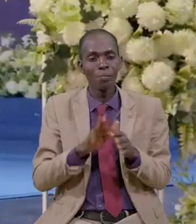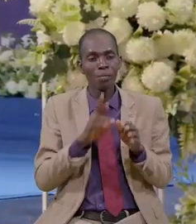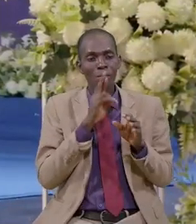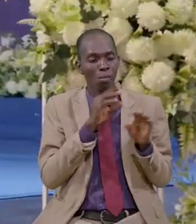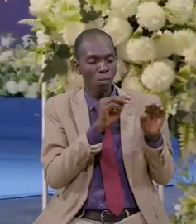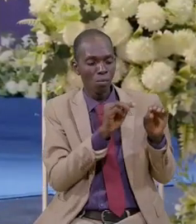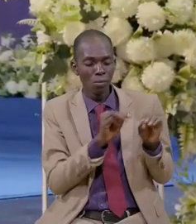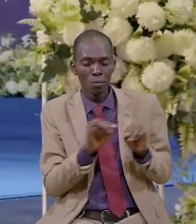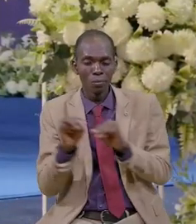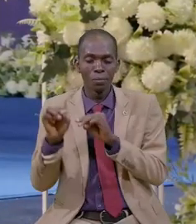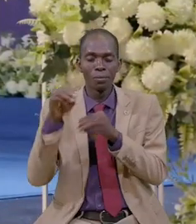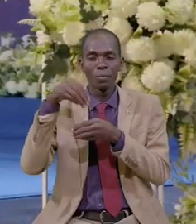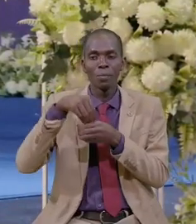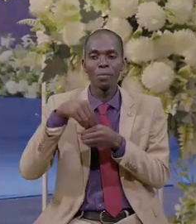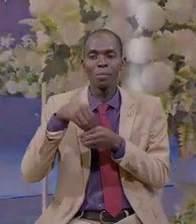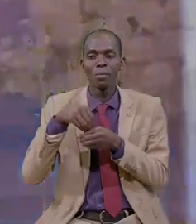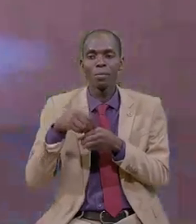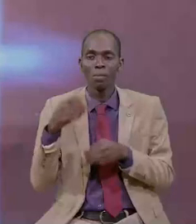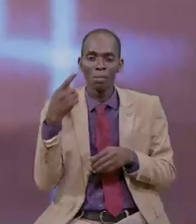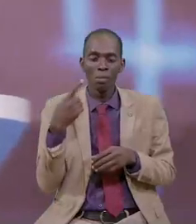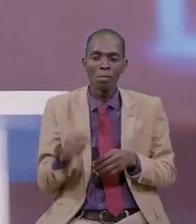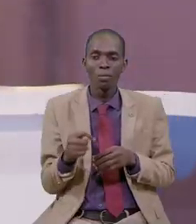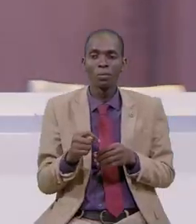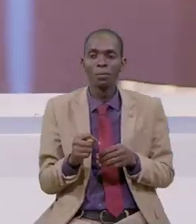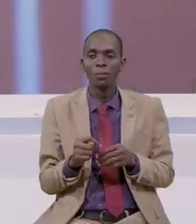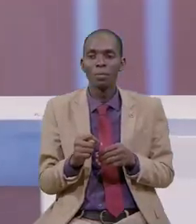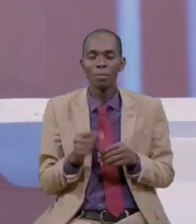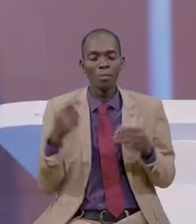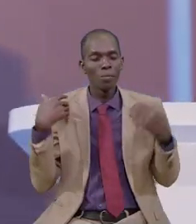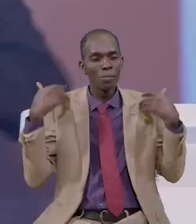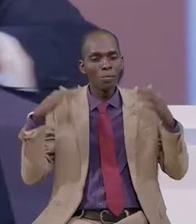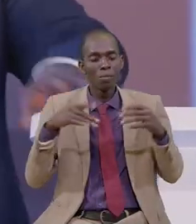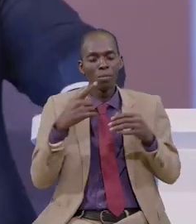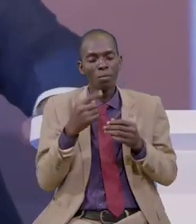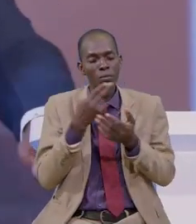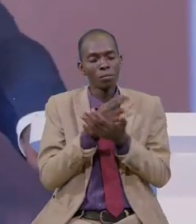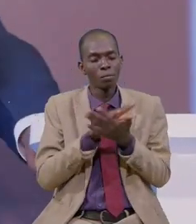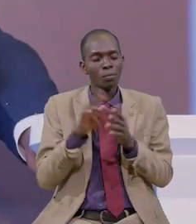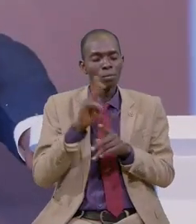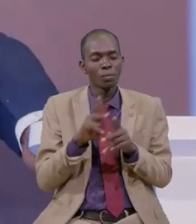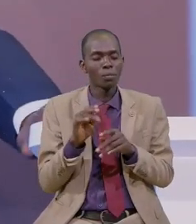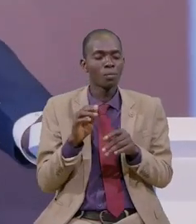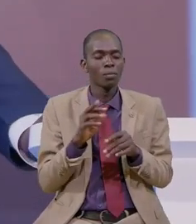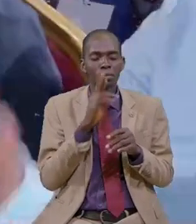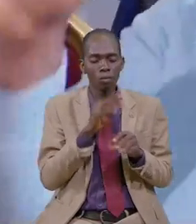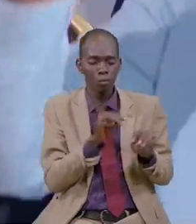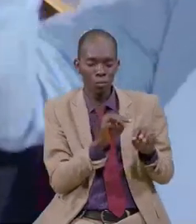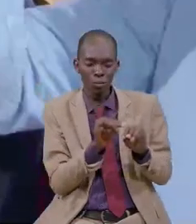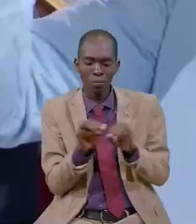les saints marcheront, les saints marcheront pour le ciel. Tu iras avec